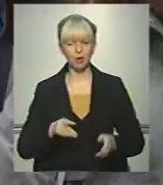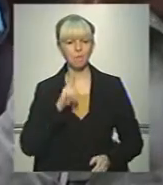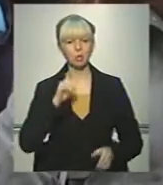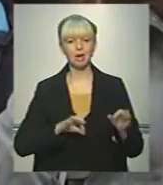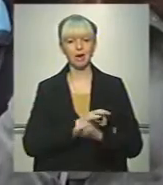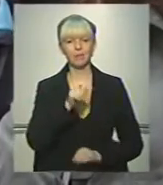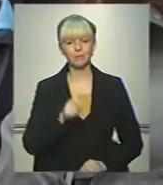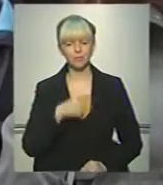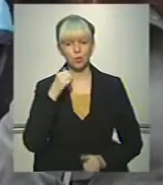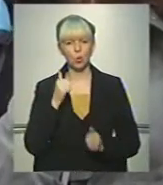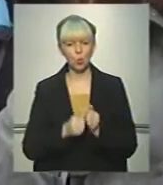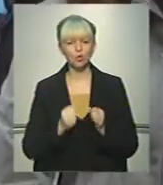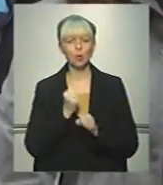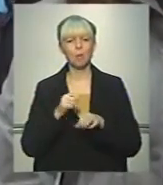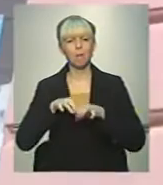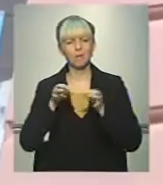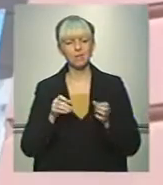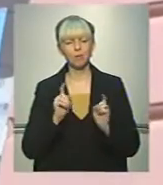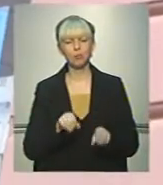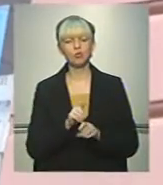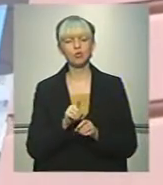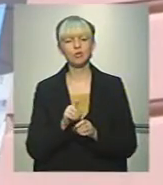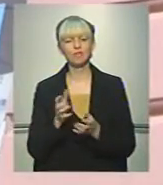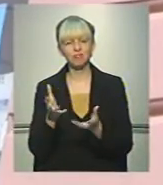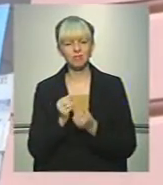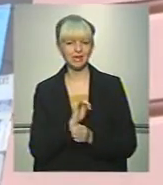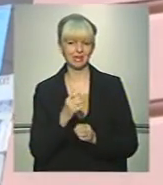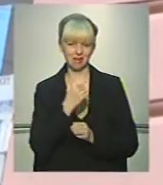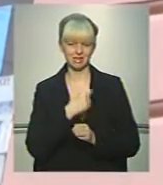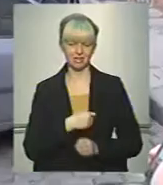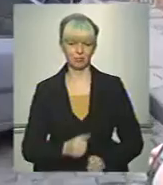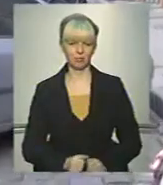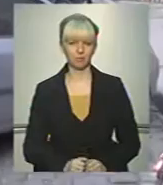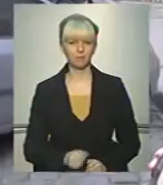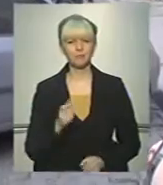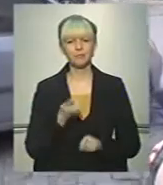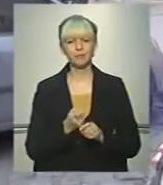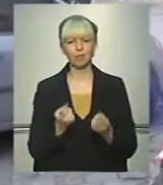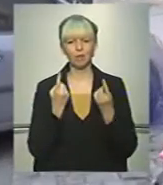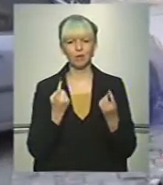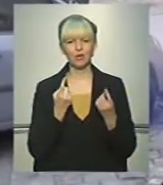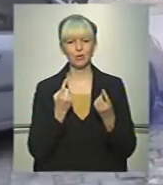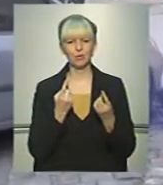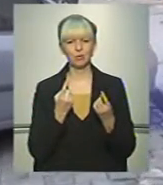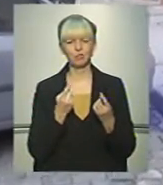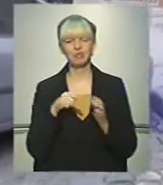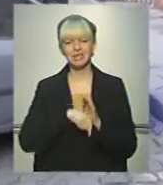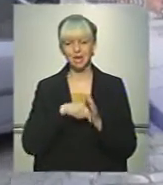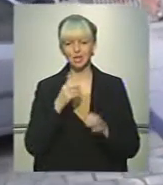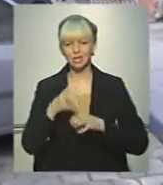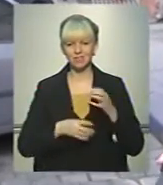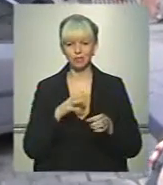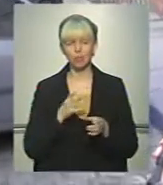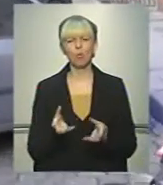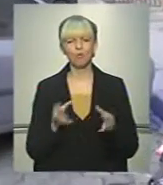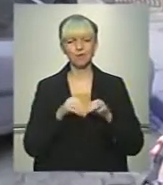архітектори кажуть, з кожної роботи митця можна щось почерпнути і для себе. Він дуже великий значення для світу мав і